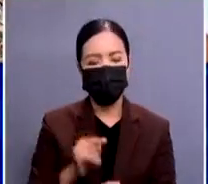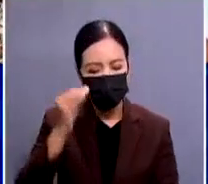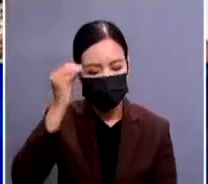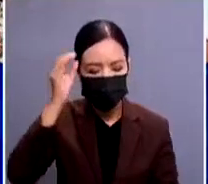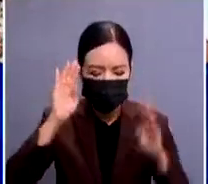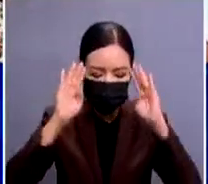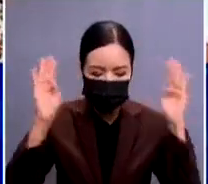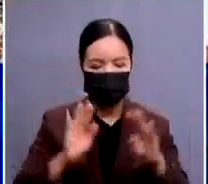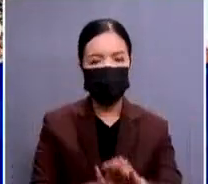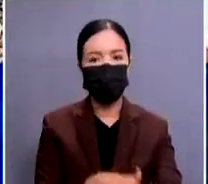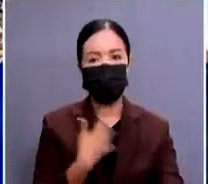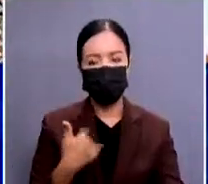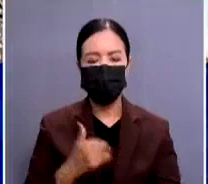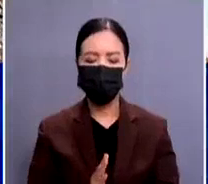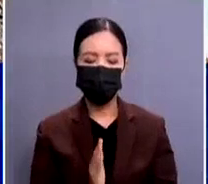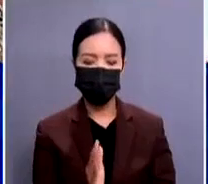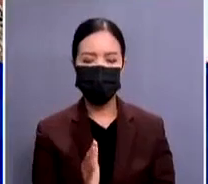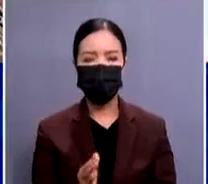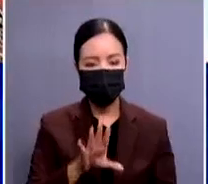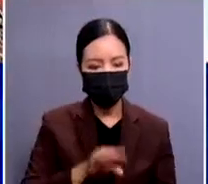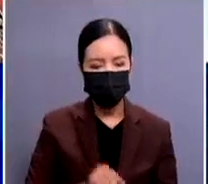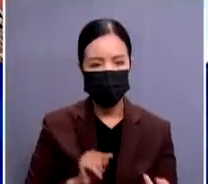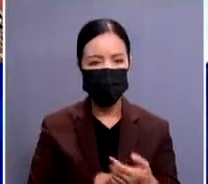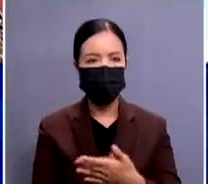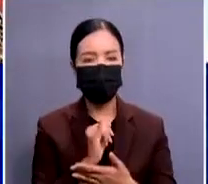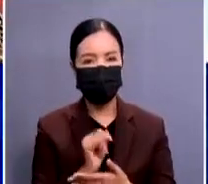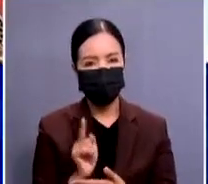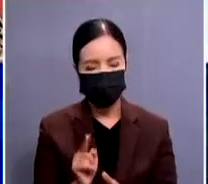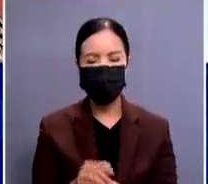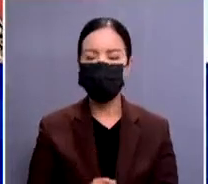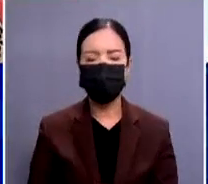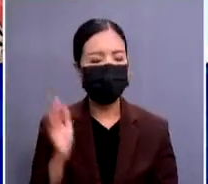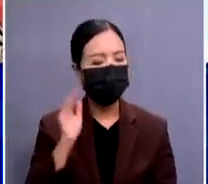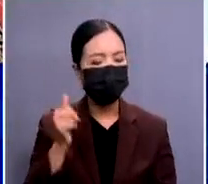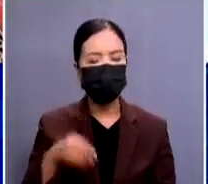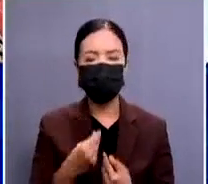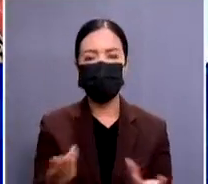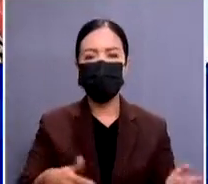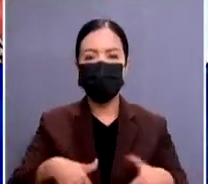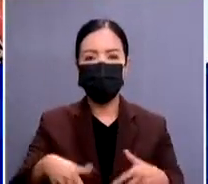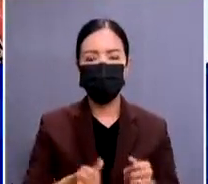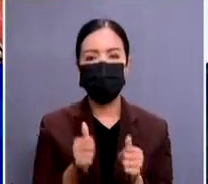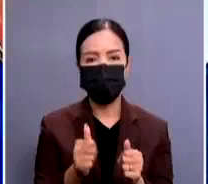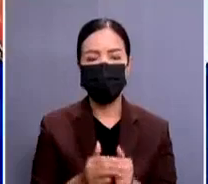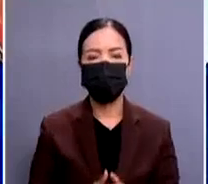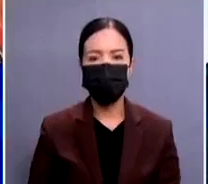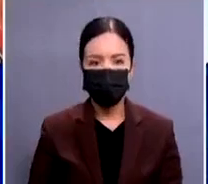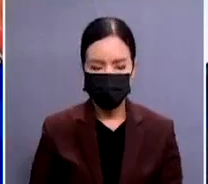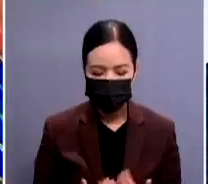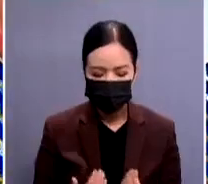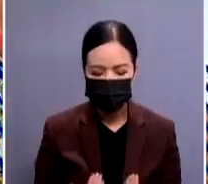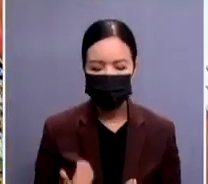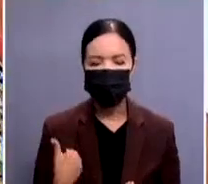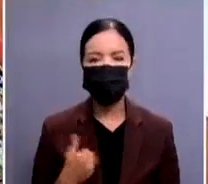ประสบการณ์ที่ยาวนานมีความเป็นกลางในการสื่อสารข้อมูลที่ถูกต้องอันนี้จะสร้างความน่าเชื่อถือให้กับประชาชนได้ท่ามกลางปัจจุ